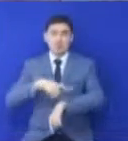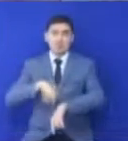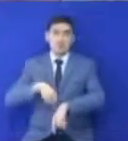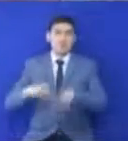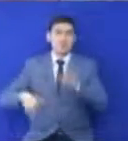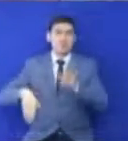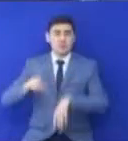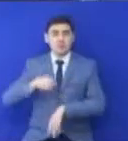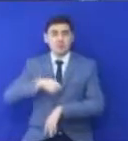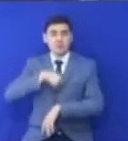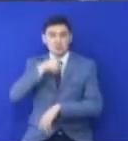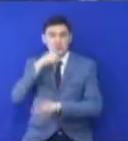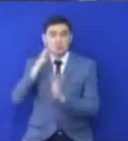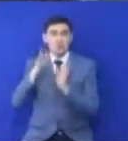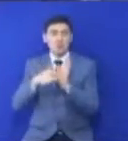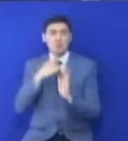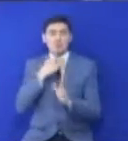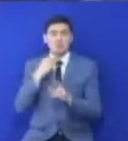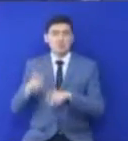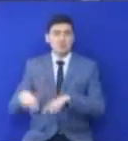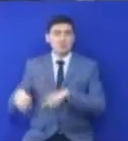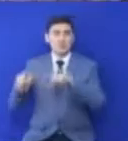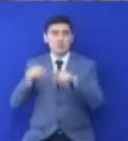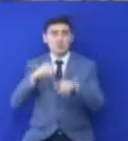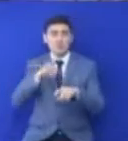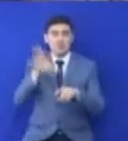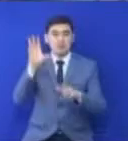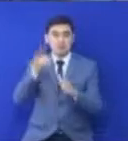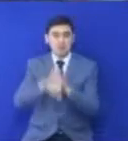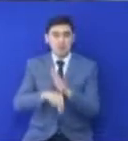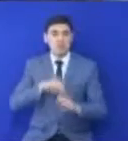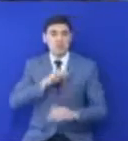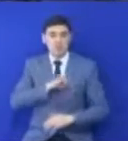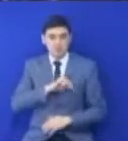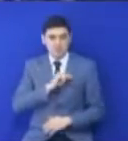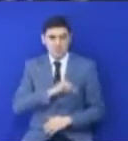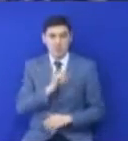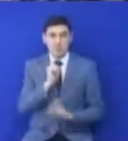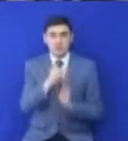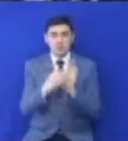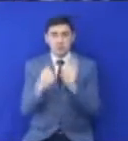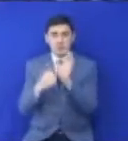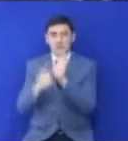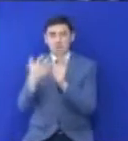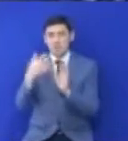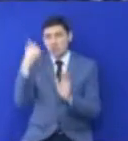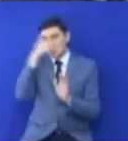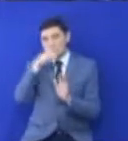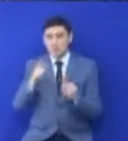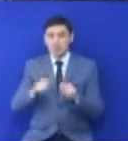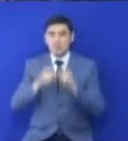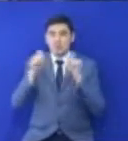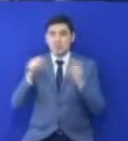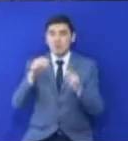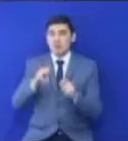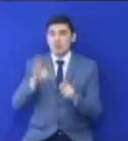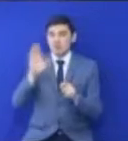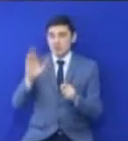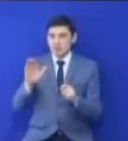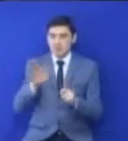шақырылады. Араға көп уақыт салмай, 1965 жылы қаламызда кәсіби телестудия ашылады. Анатолий